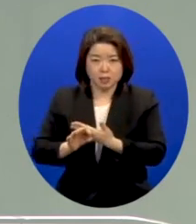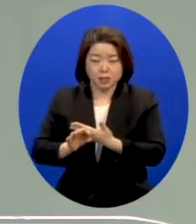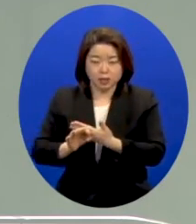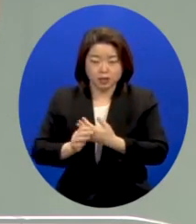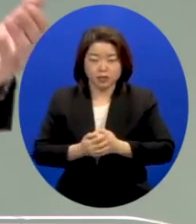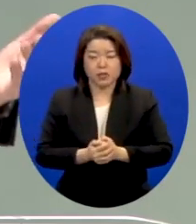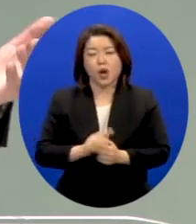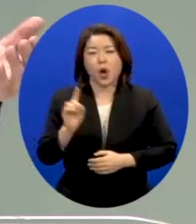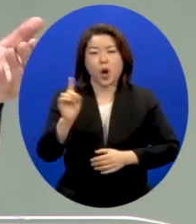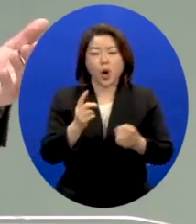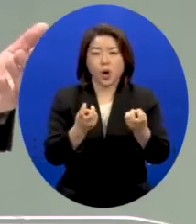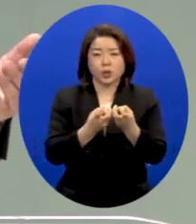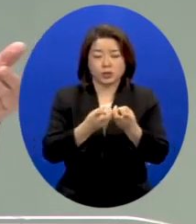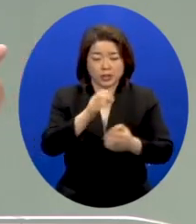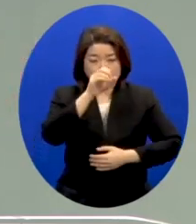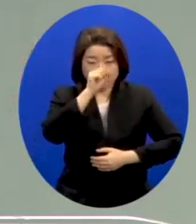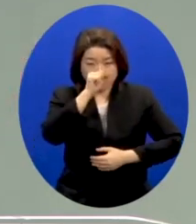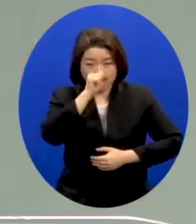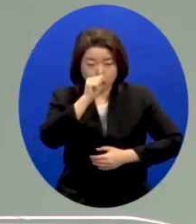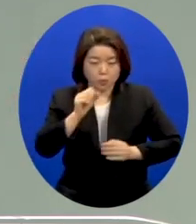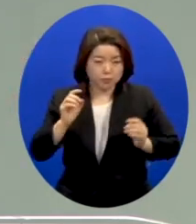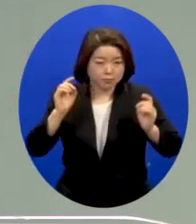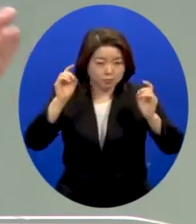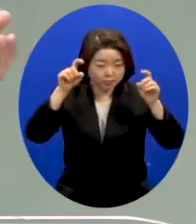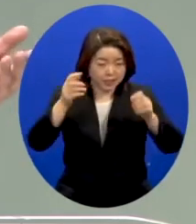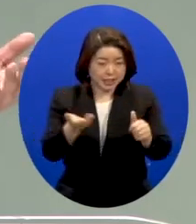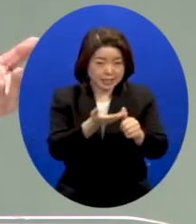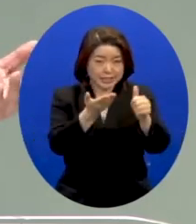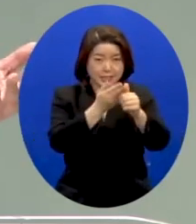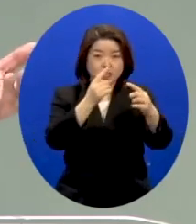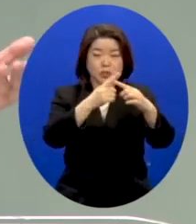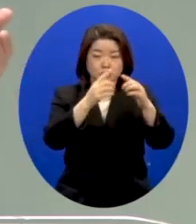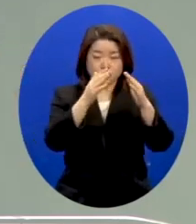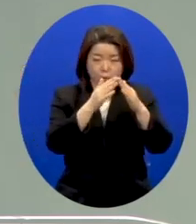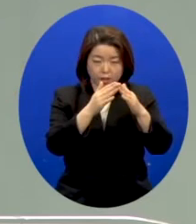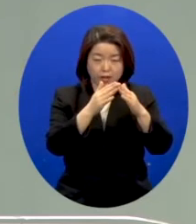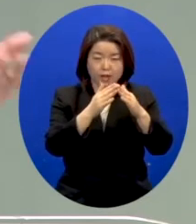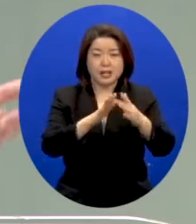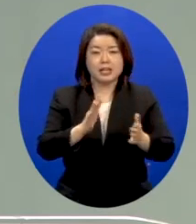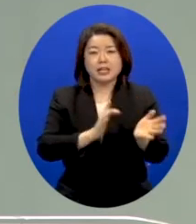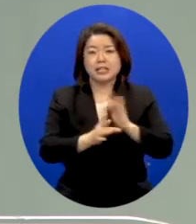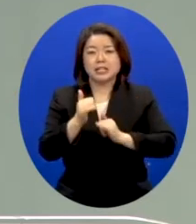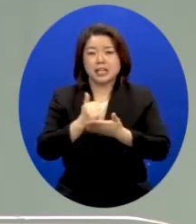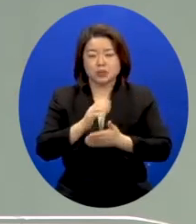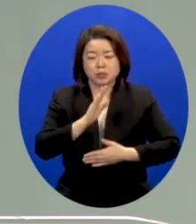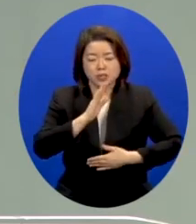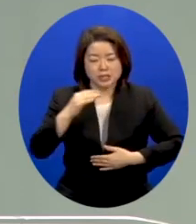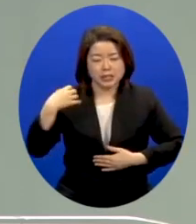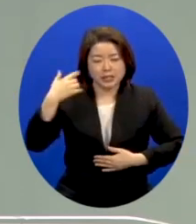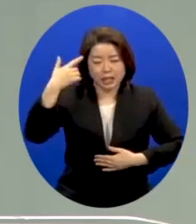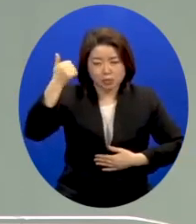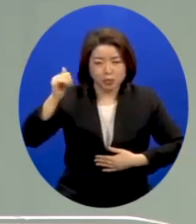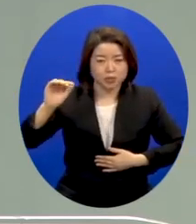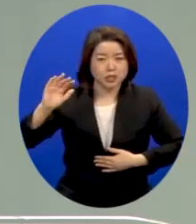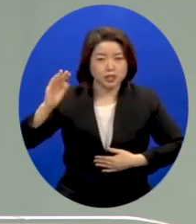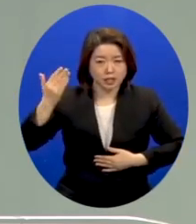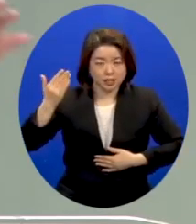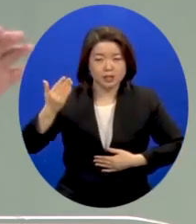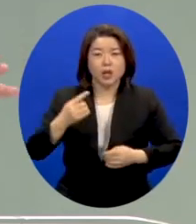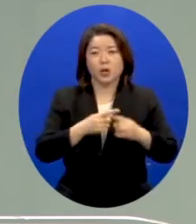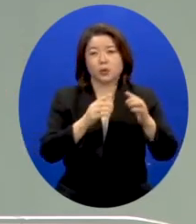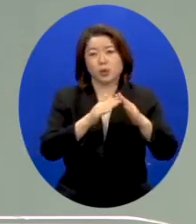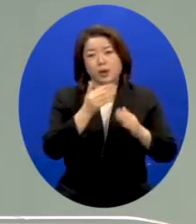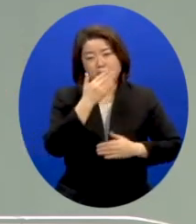어떻게 선한목자교회 가 예수님이 진짜 담임목사인 교회가 될 수 있겠습니까 그러나